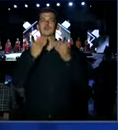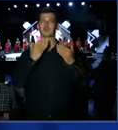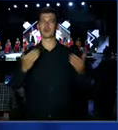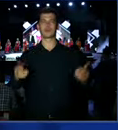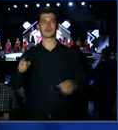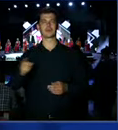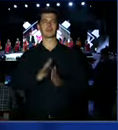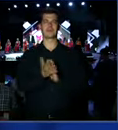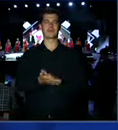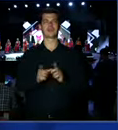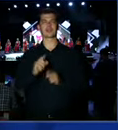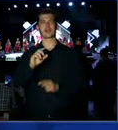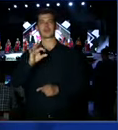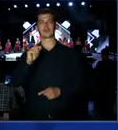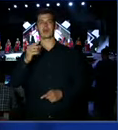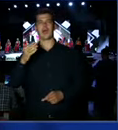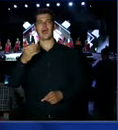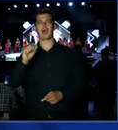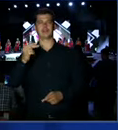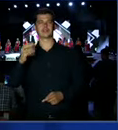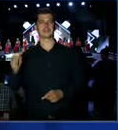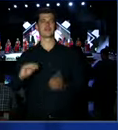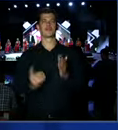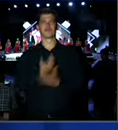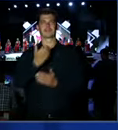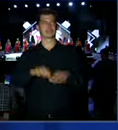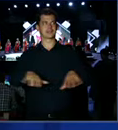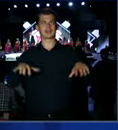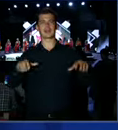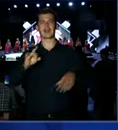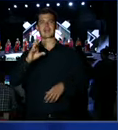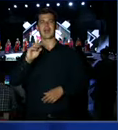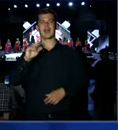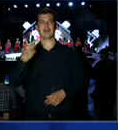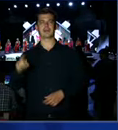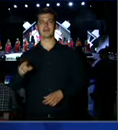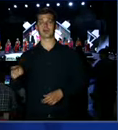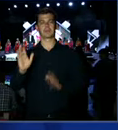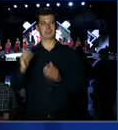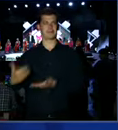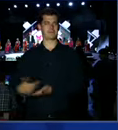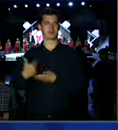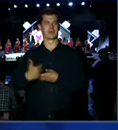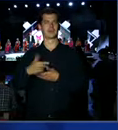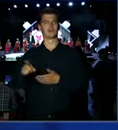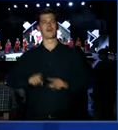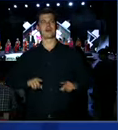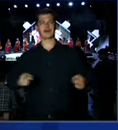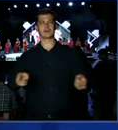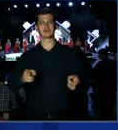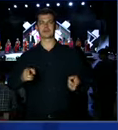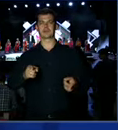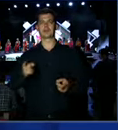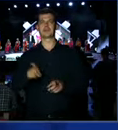Quickowi, Sot Janiszewski, nowej scenie panu Gerardowi, który zadeklarował pomoc w organizacji i podzieleniu